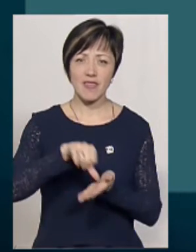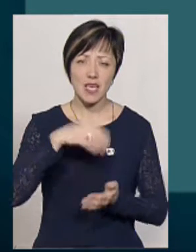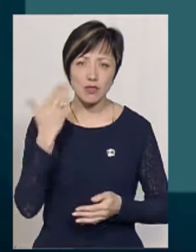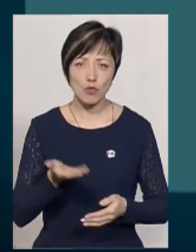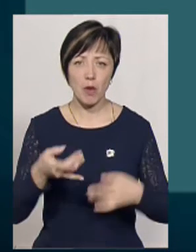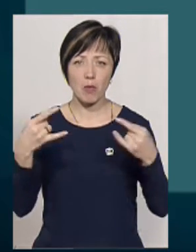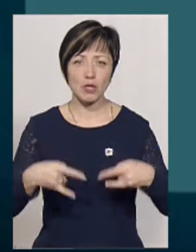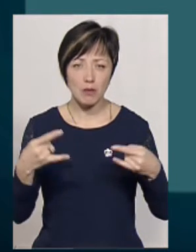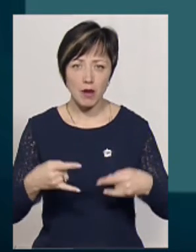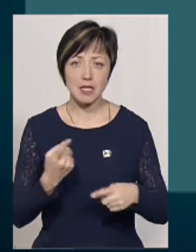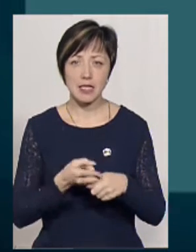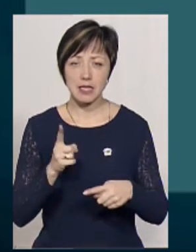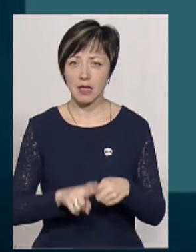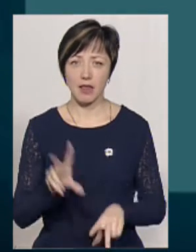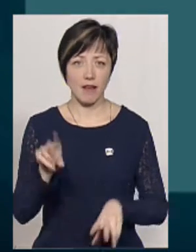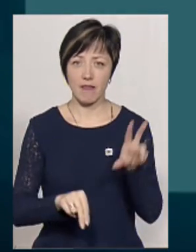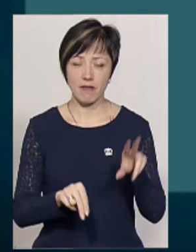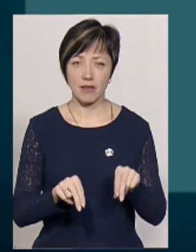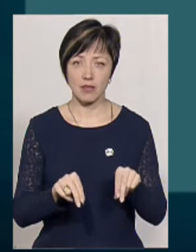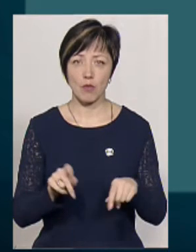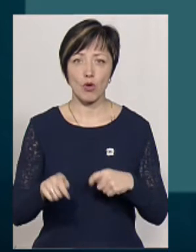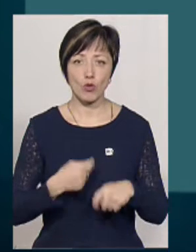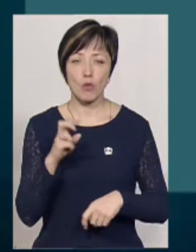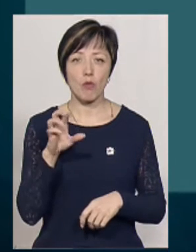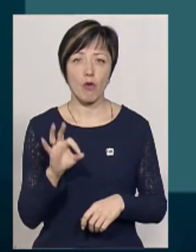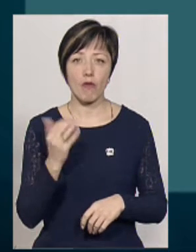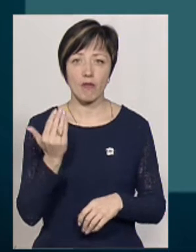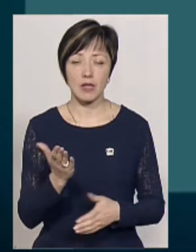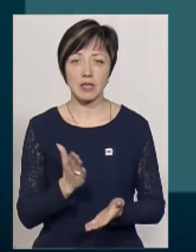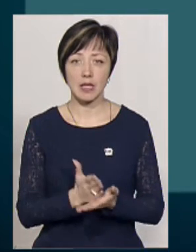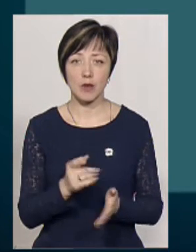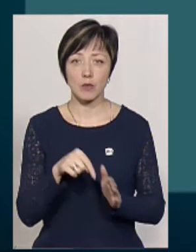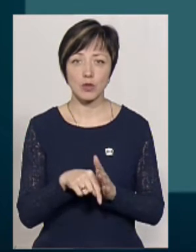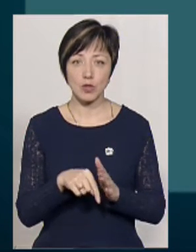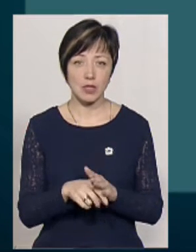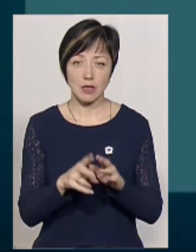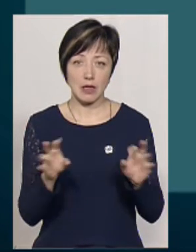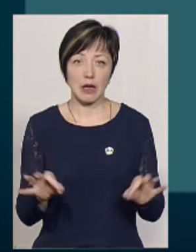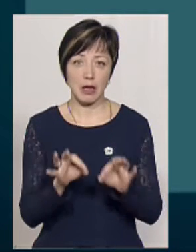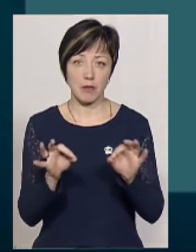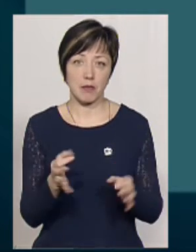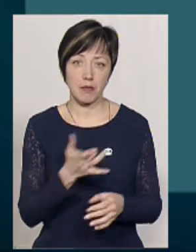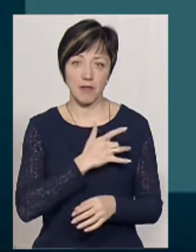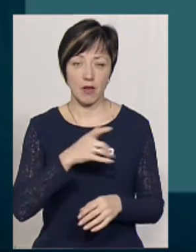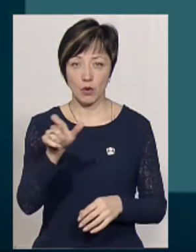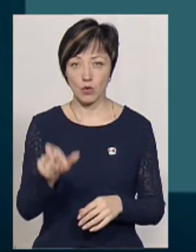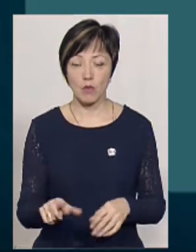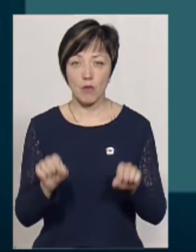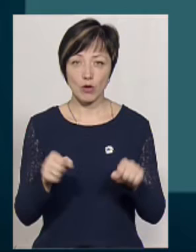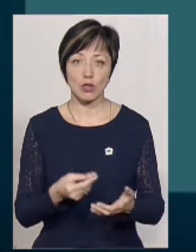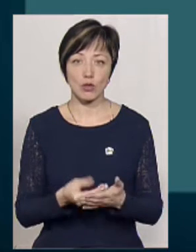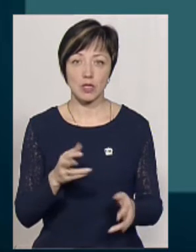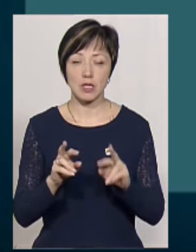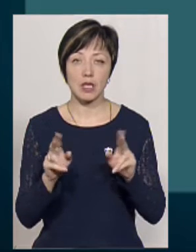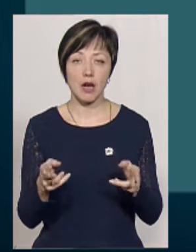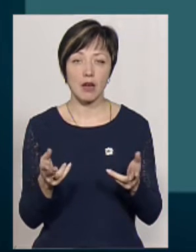по телебаченню не вважаються порушенням, тому що він є по суті ніким, він просто є приватна особа. Це можна розцінювати як